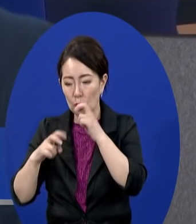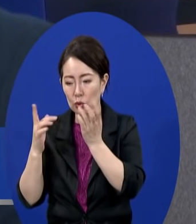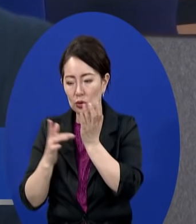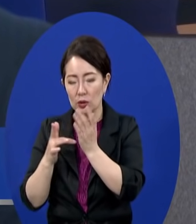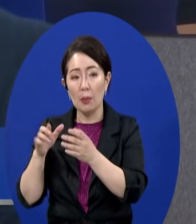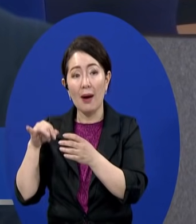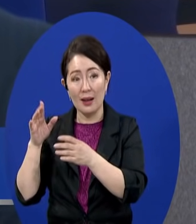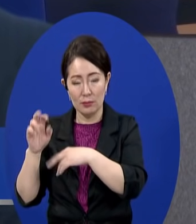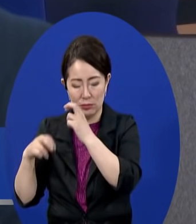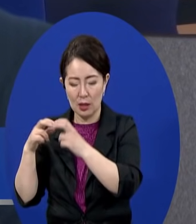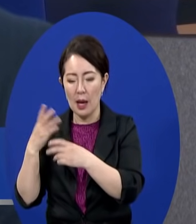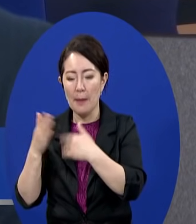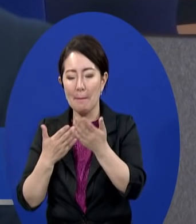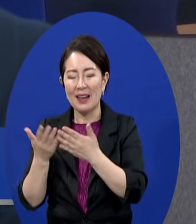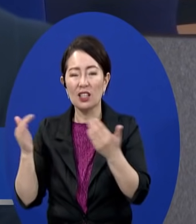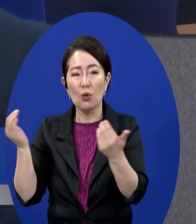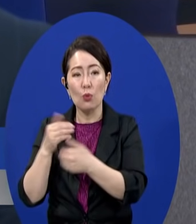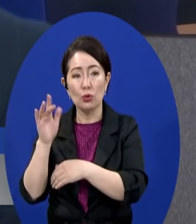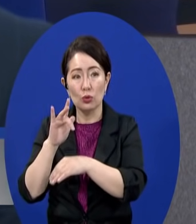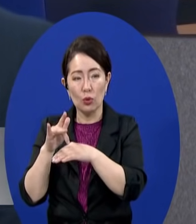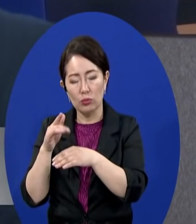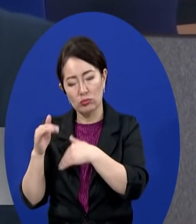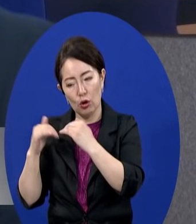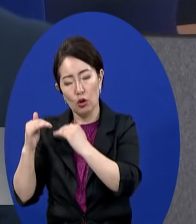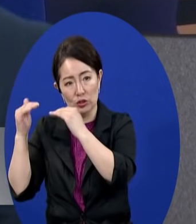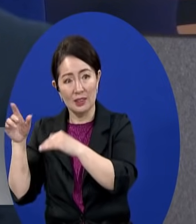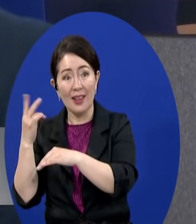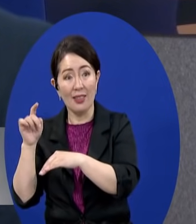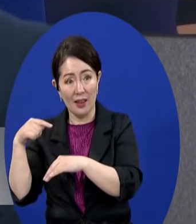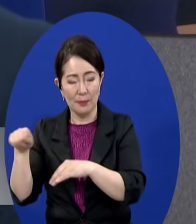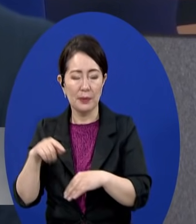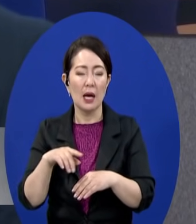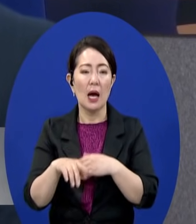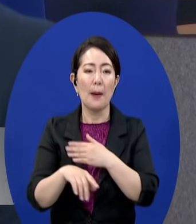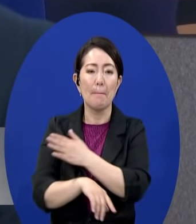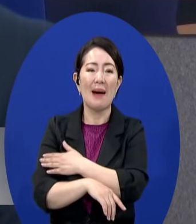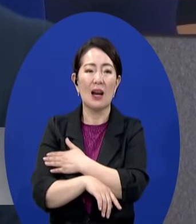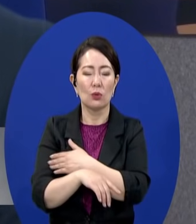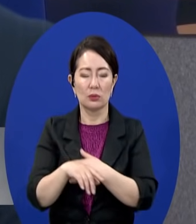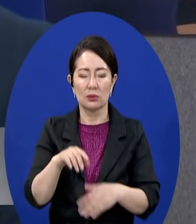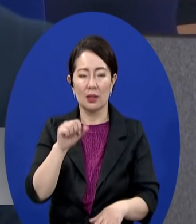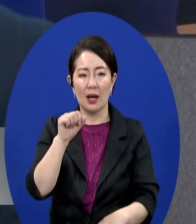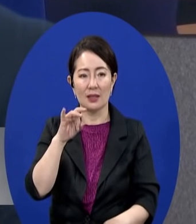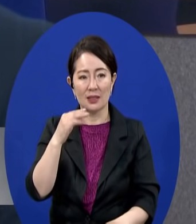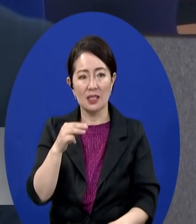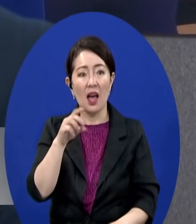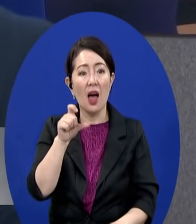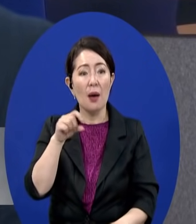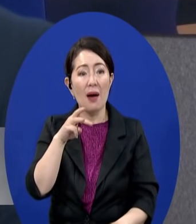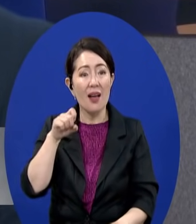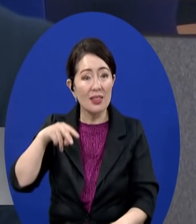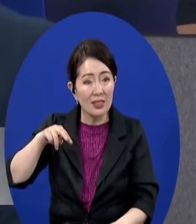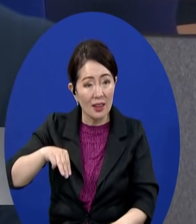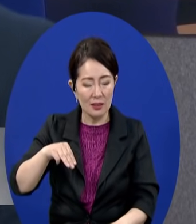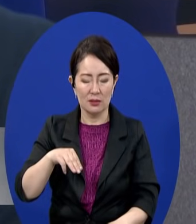байна. За тийшээ барилгын хөтөлбөрийн бүхий нөлөөний төв явчихвал тийшгээ хөгжин. За бид нар одоо баруун талд аргалтын мэлтээр одоо RC-ийн өнгө үйлдвэр технологийн парк